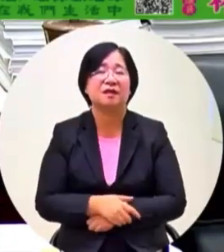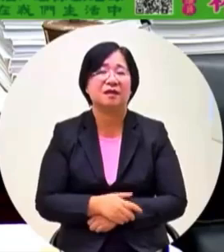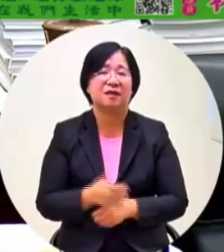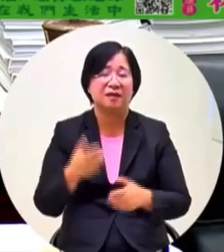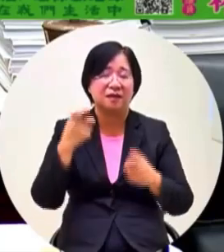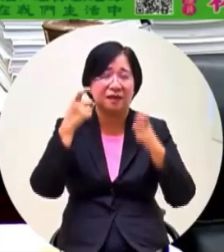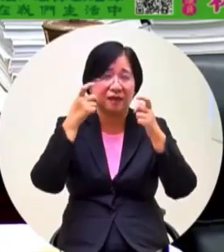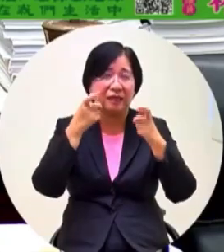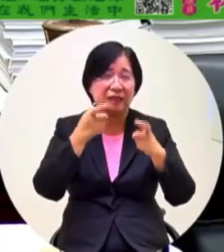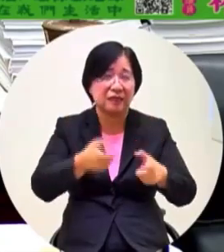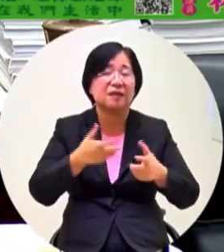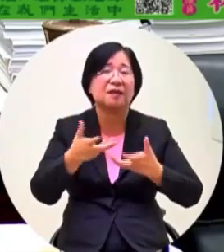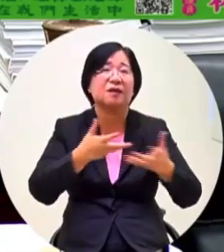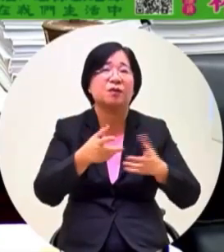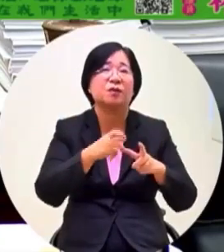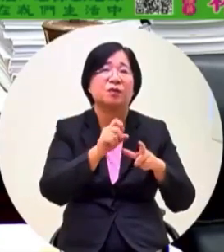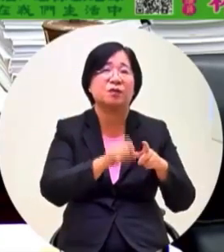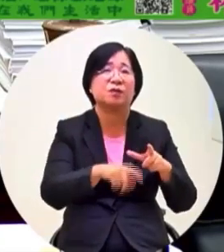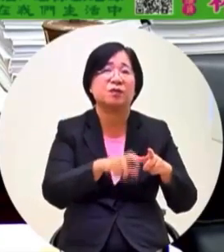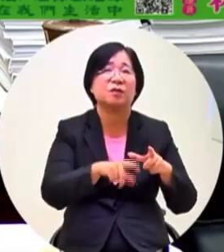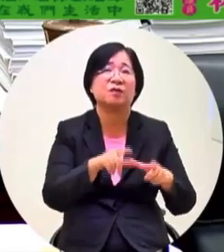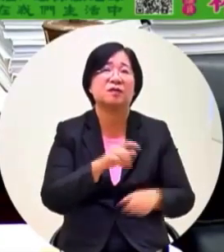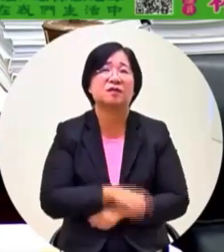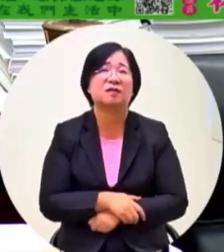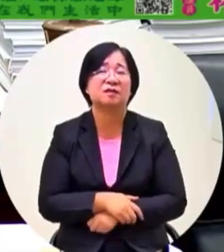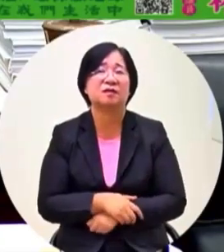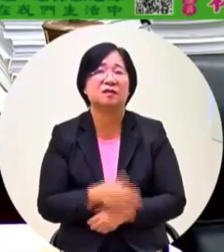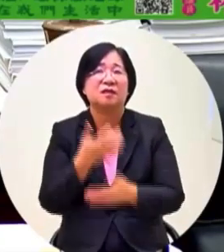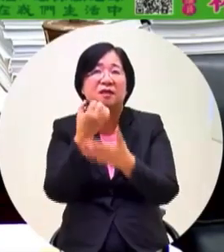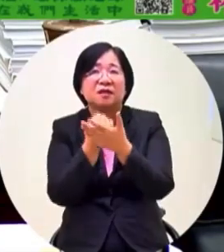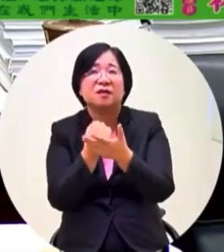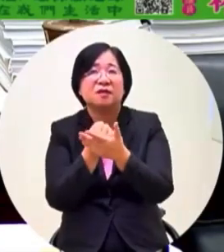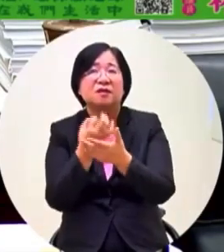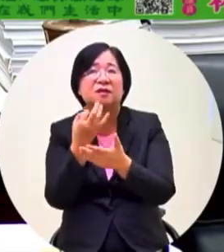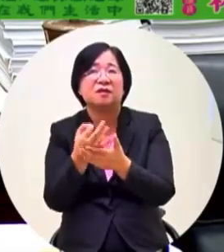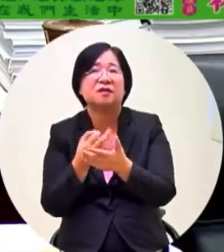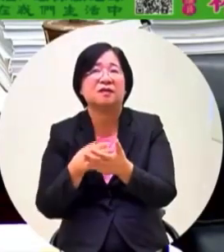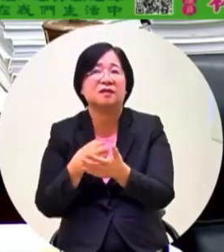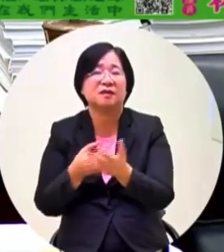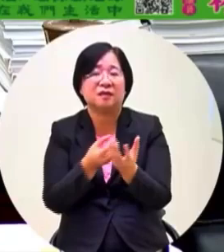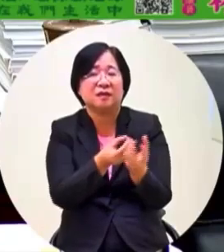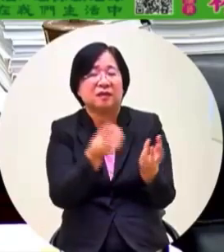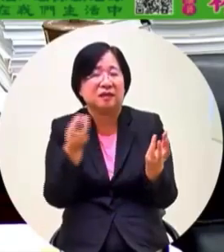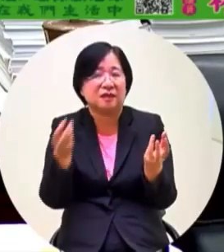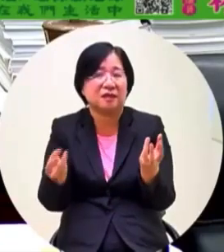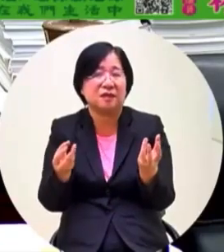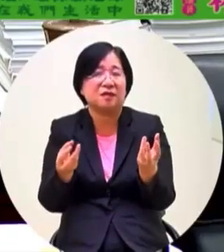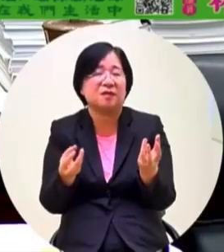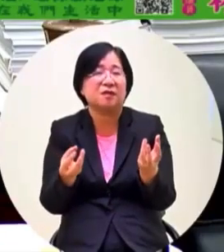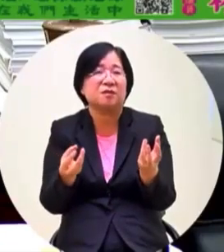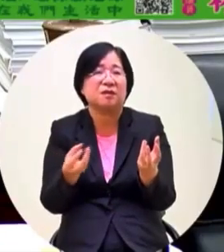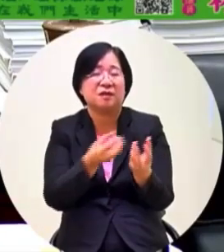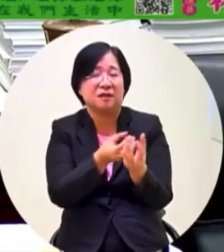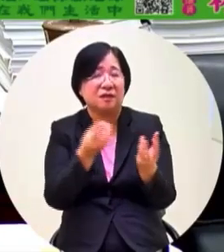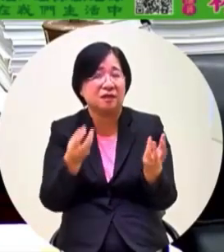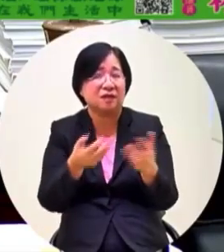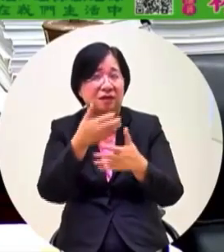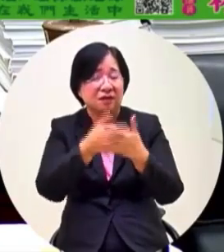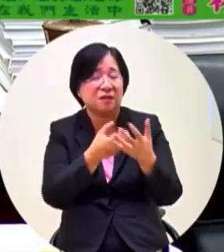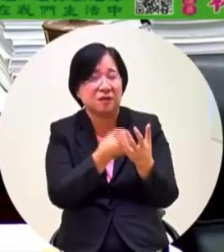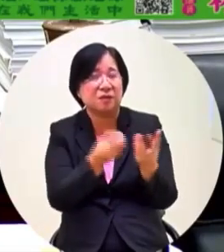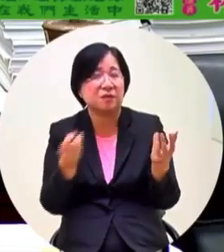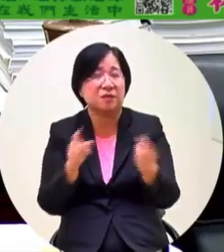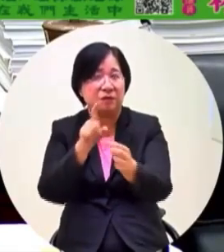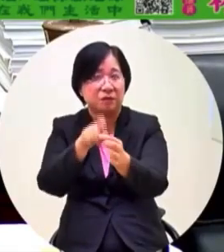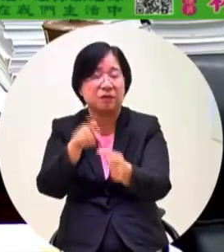线地区。市长，我请问你，我们台湾港务公司它盈余提拨的宗旨是什么？你